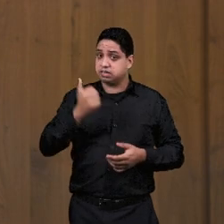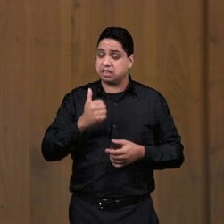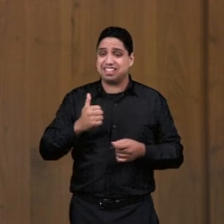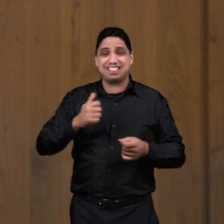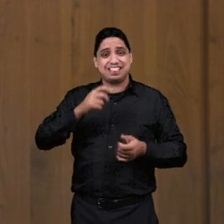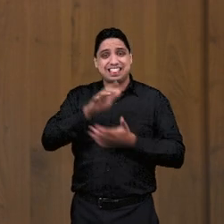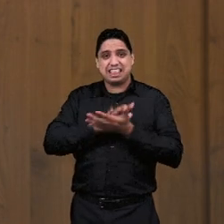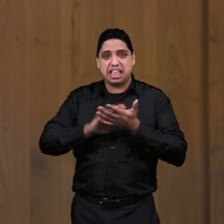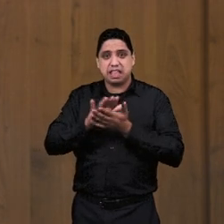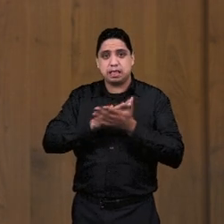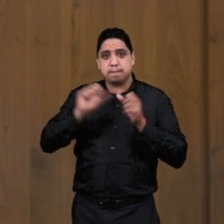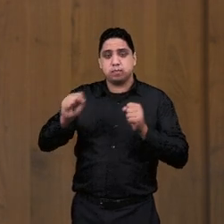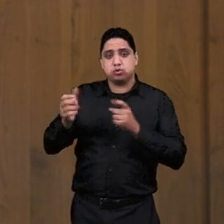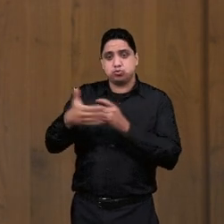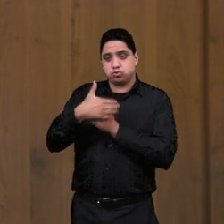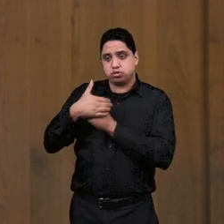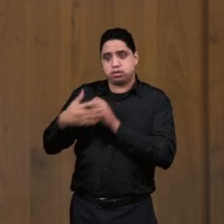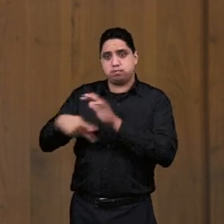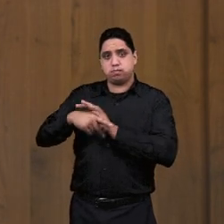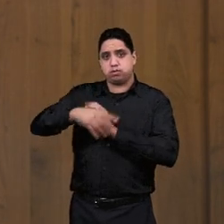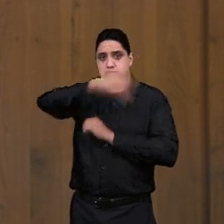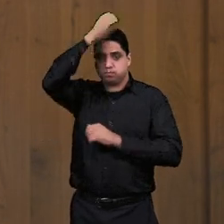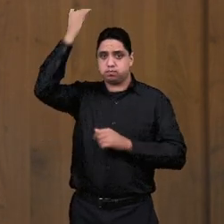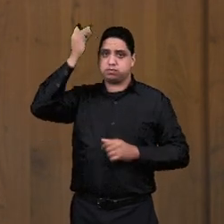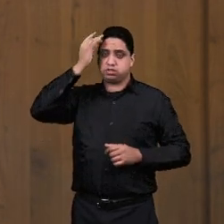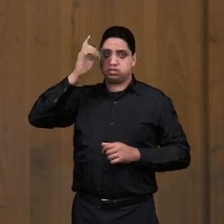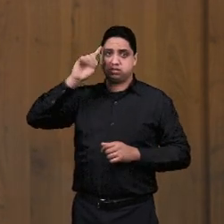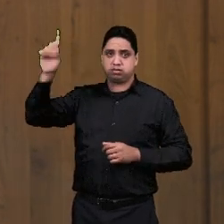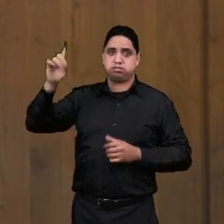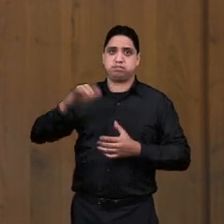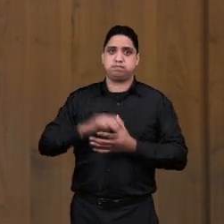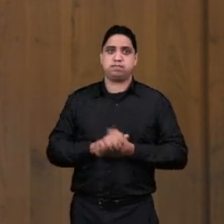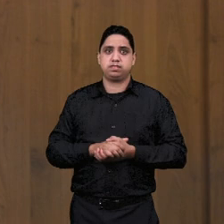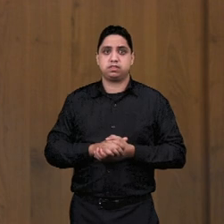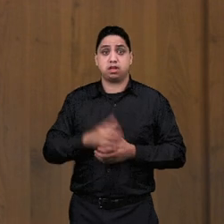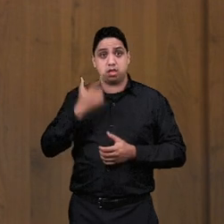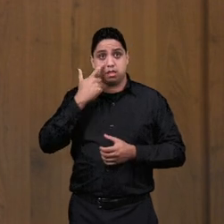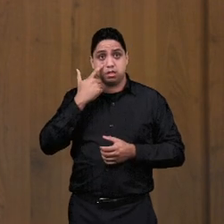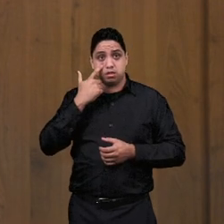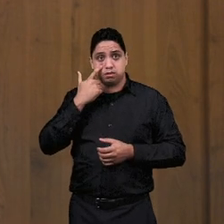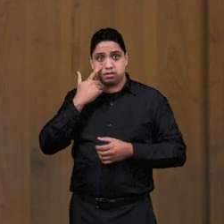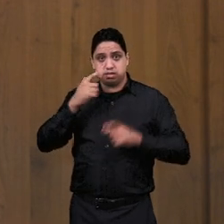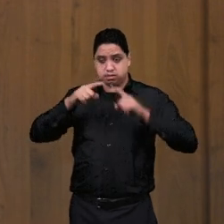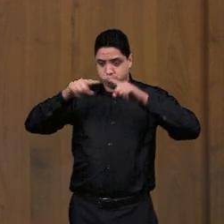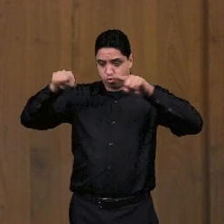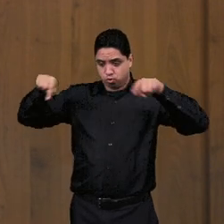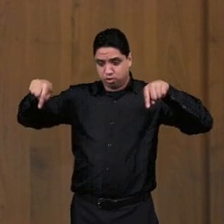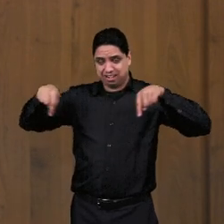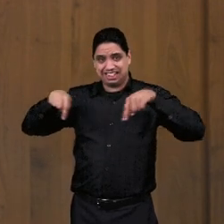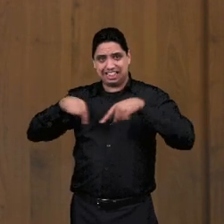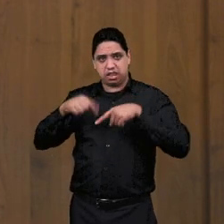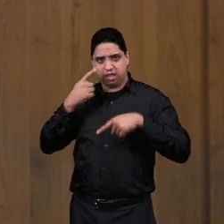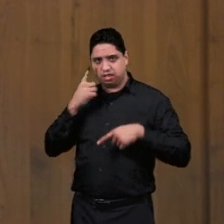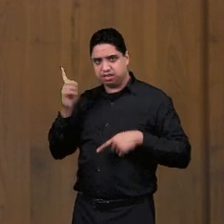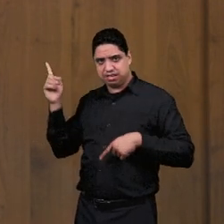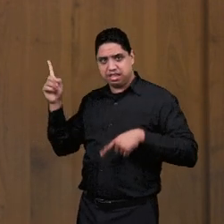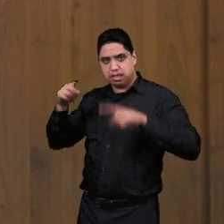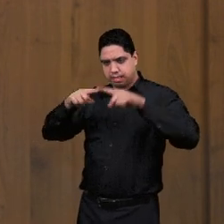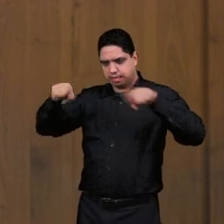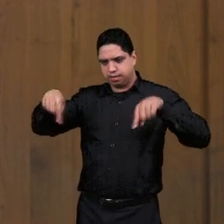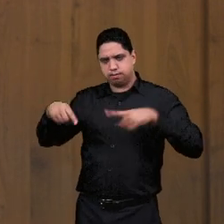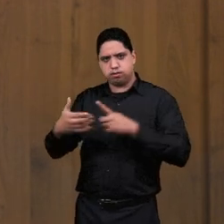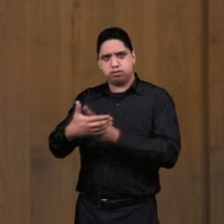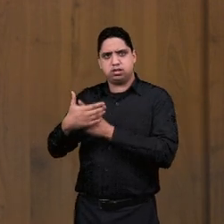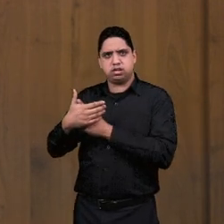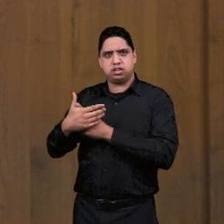du Saint-Esprit de Dieu. Regardez l'endroit que le Seigneur a réservé. Il était protégé, c'était la maison du Seigneur, c'était la